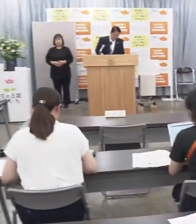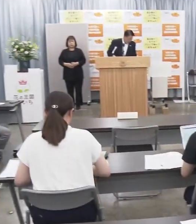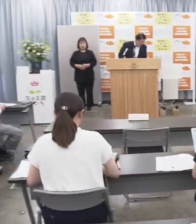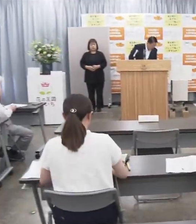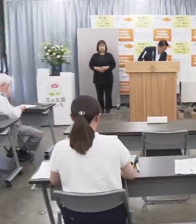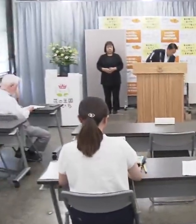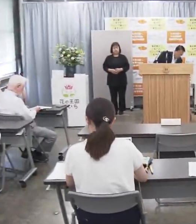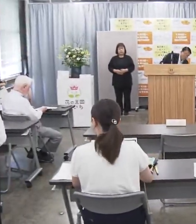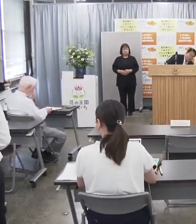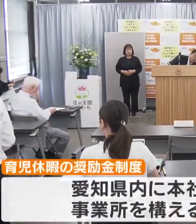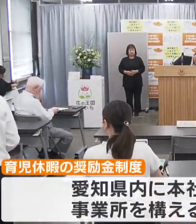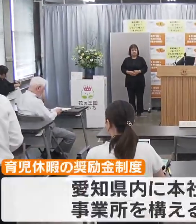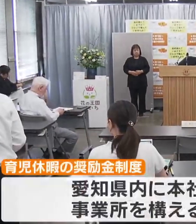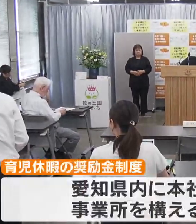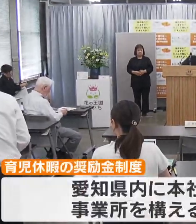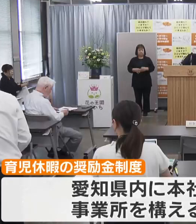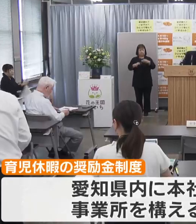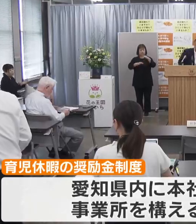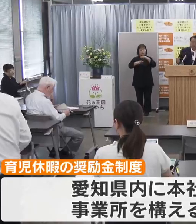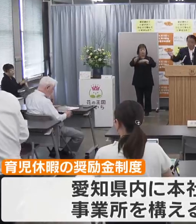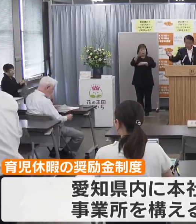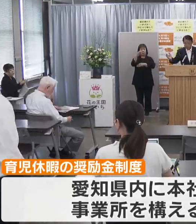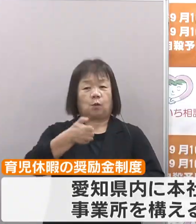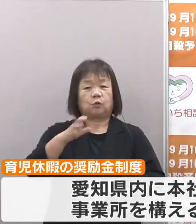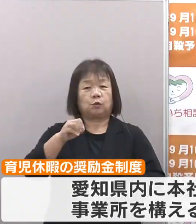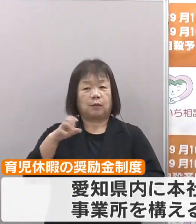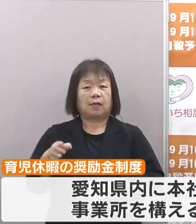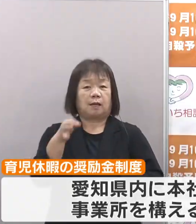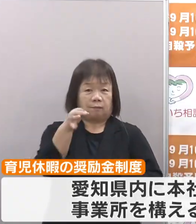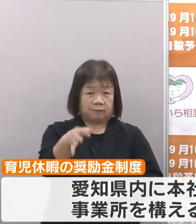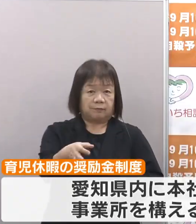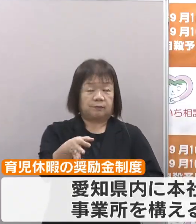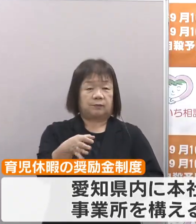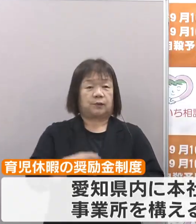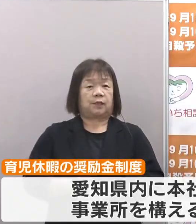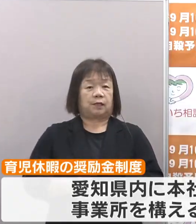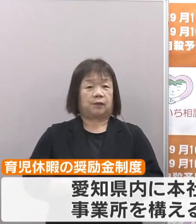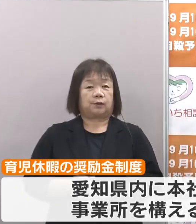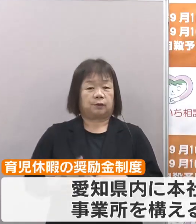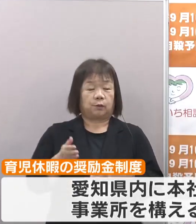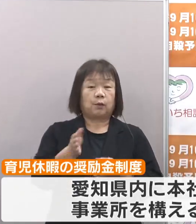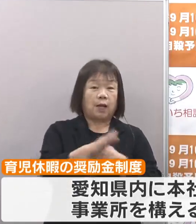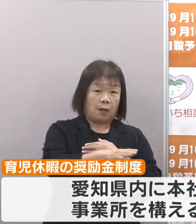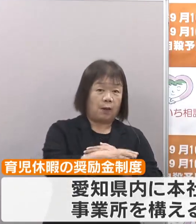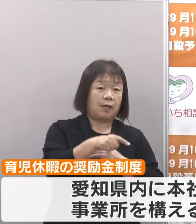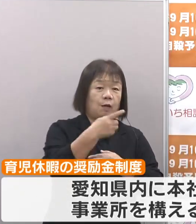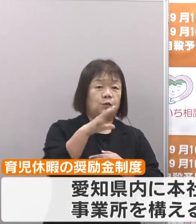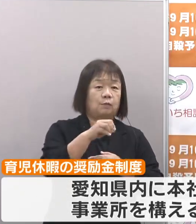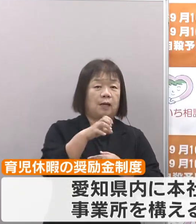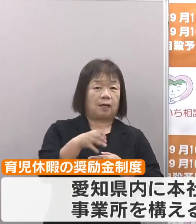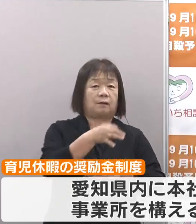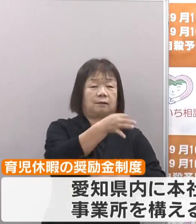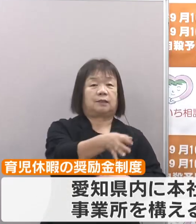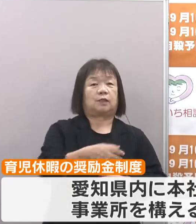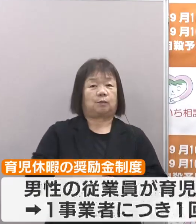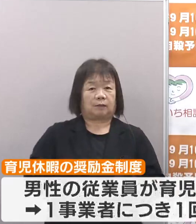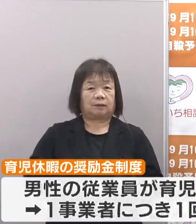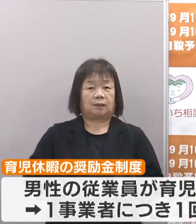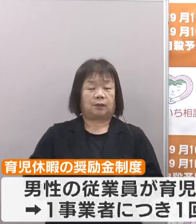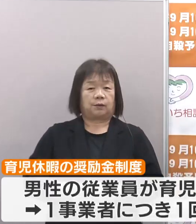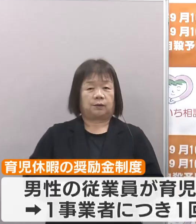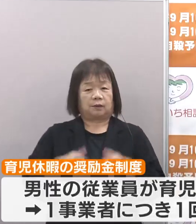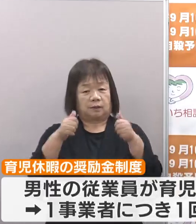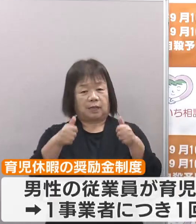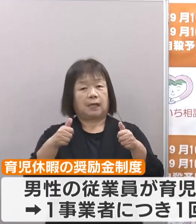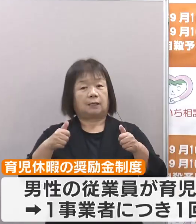この取り組みは愛知県内に本社がある中小企業や事務所を構える個人事業主が対象で、男性の